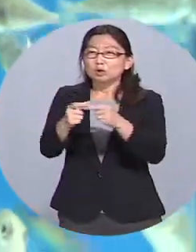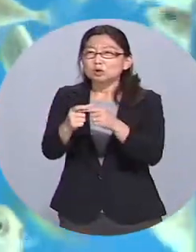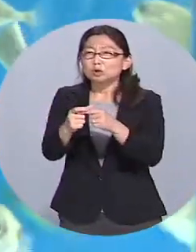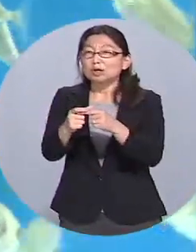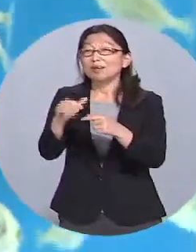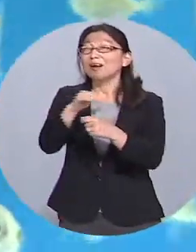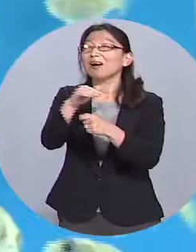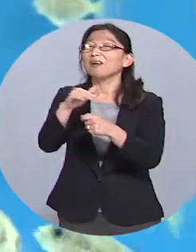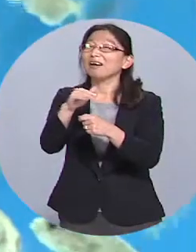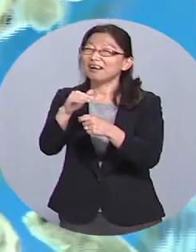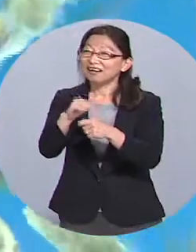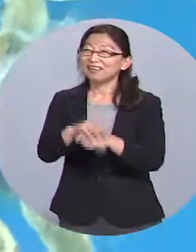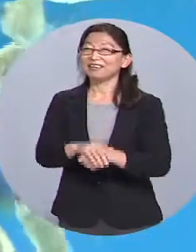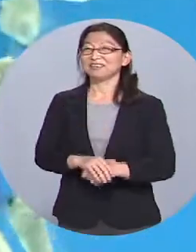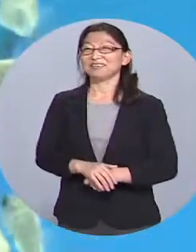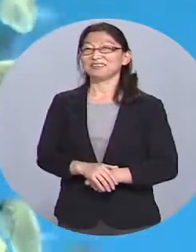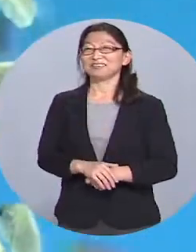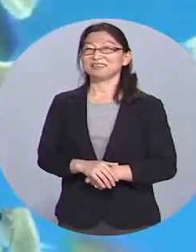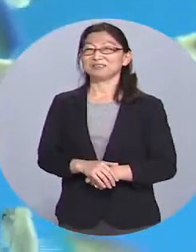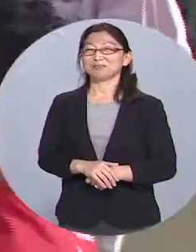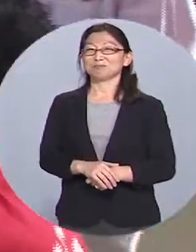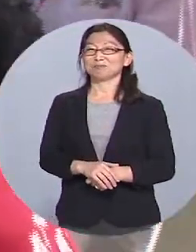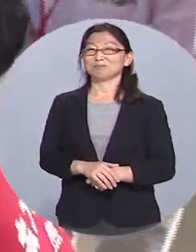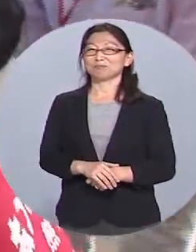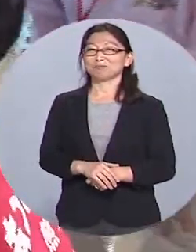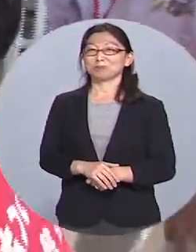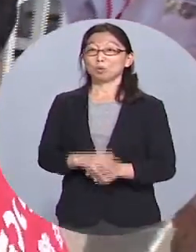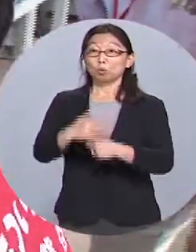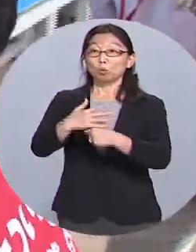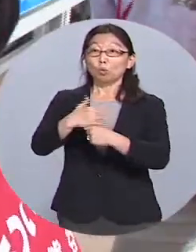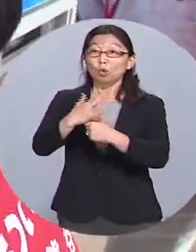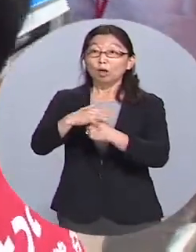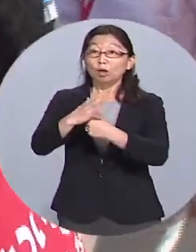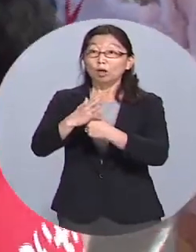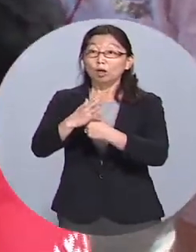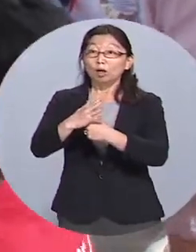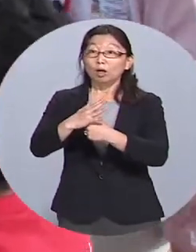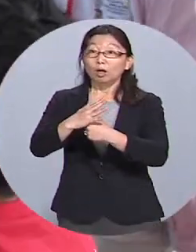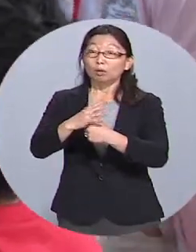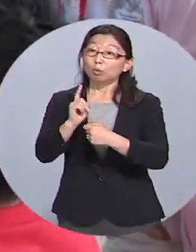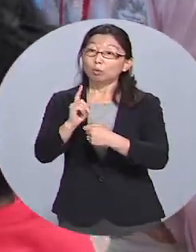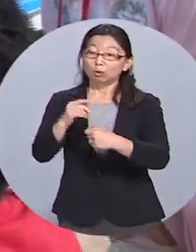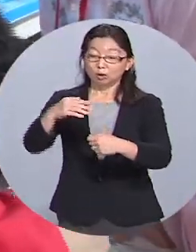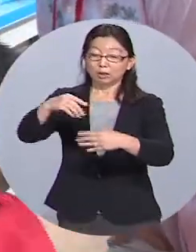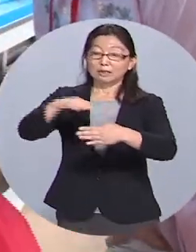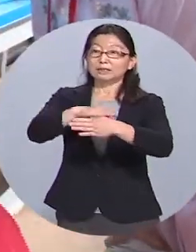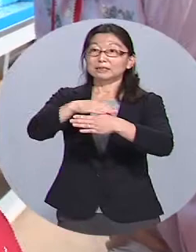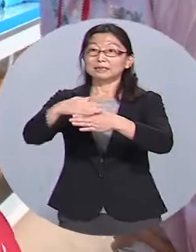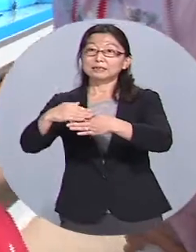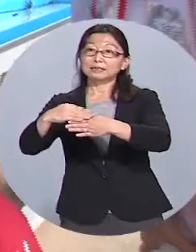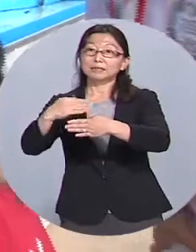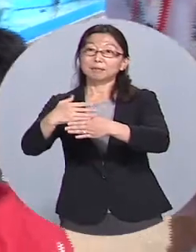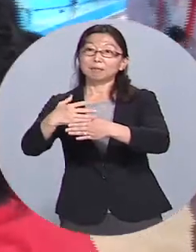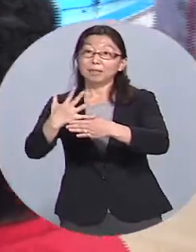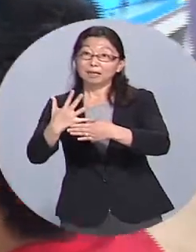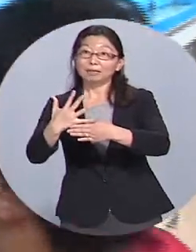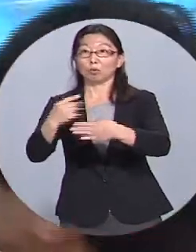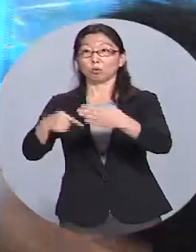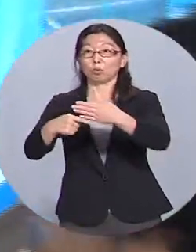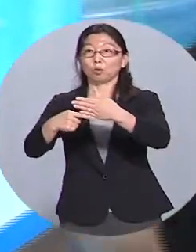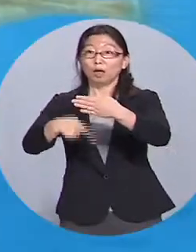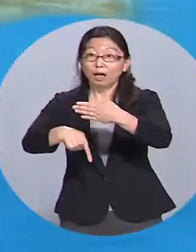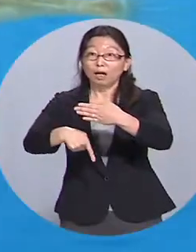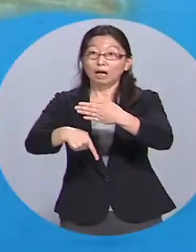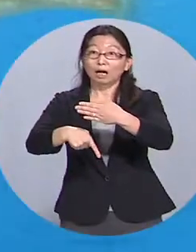可愛いですね、この近くで見ると。トゲはどこにあるんですか。 背びれと、 はい、 あの腹びれです